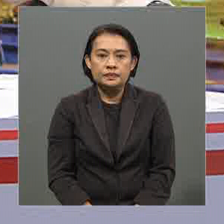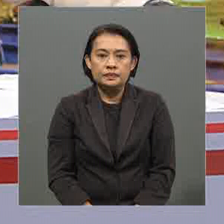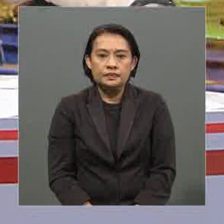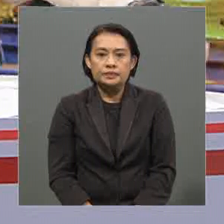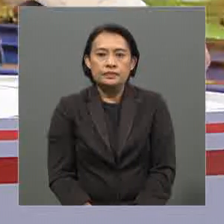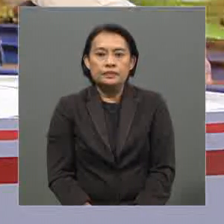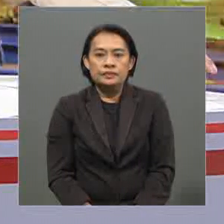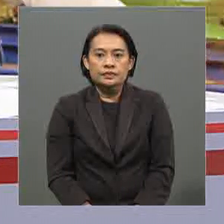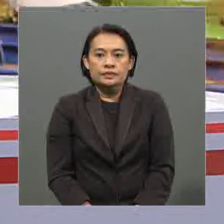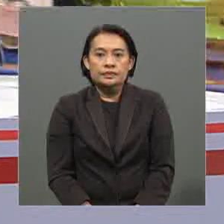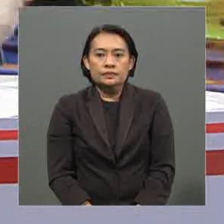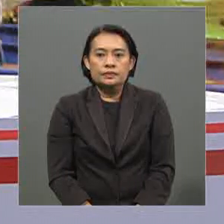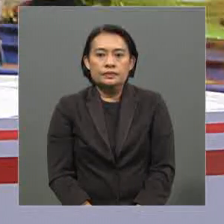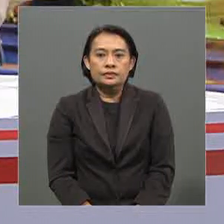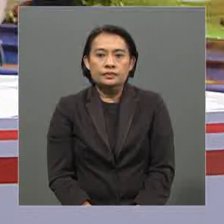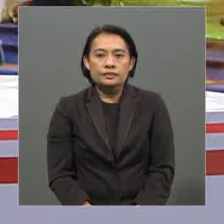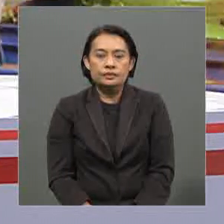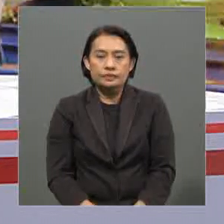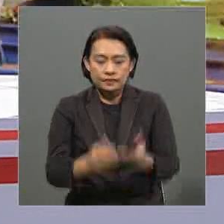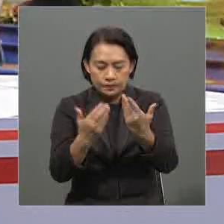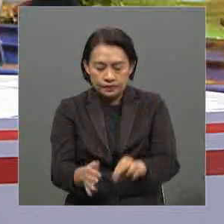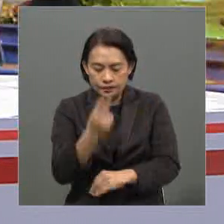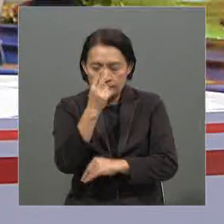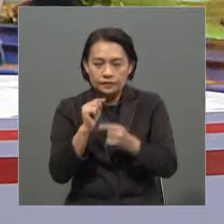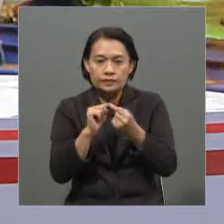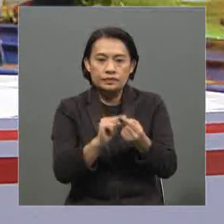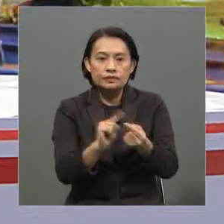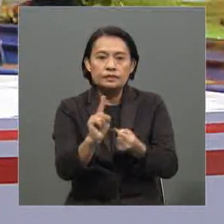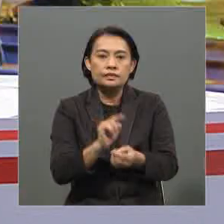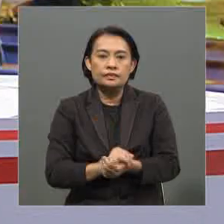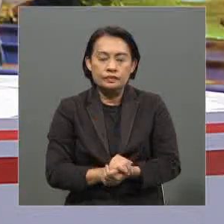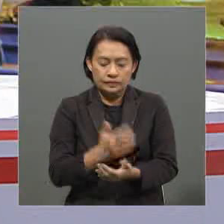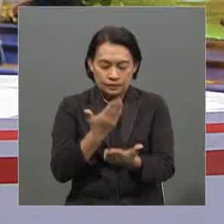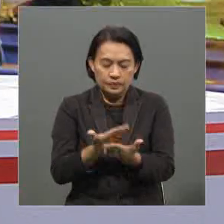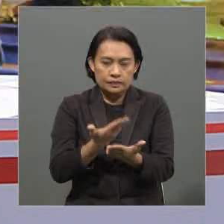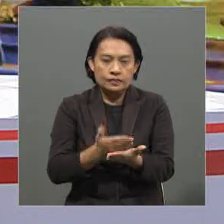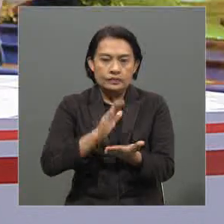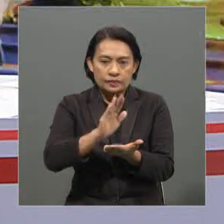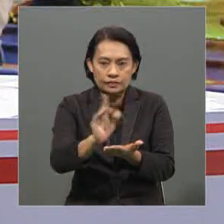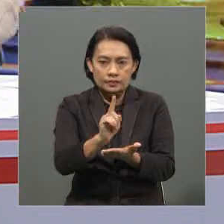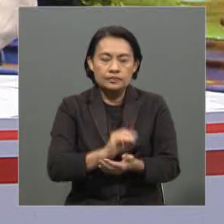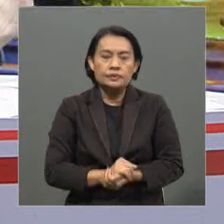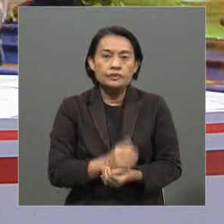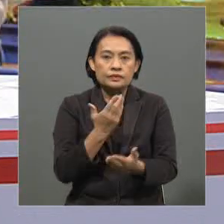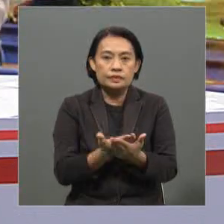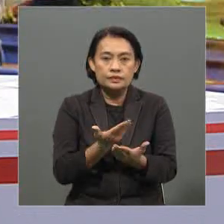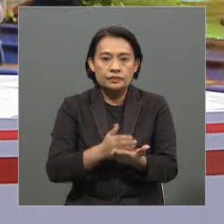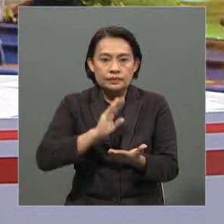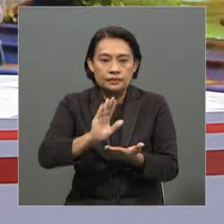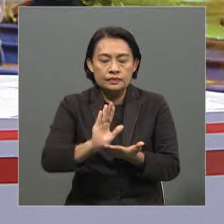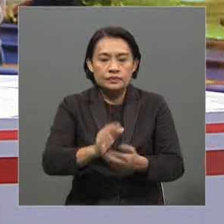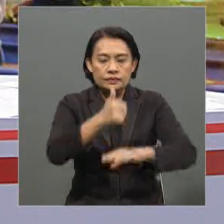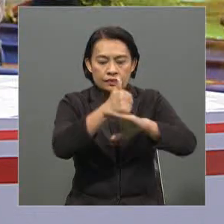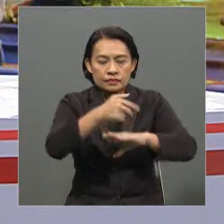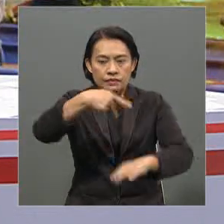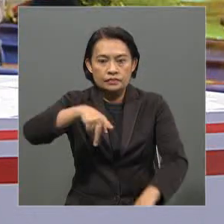อ่ะเมื่อกี้แตกไป 1ประเด็นแล้วนะครับอีก1ประเด็นนะครับก็คือเรื่องของเส้นทางทางการเงินนะครับหนึในเส้นทางทางการเงินของบอส Paulนะ